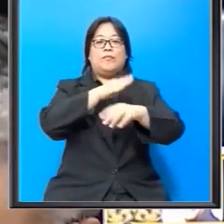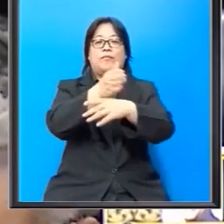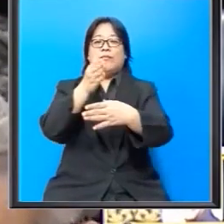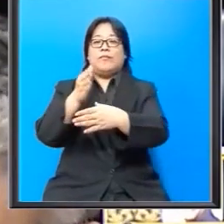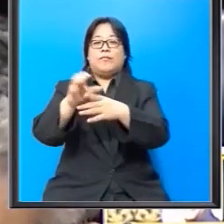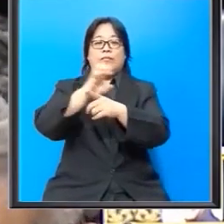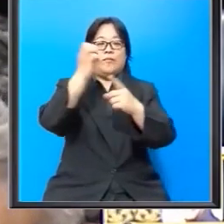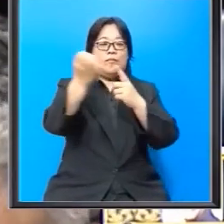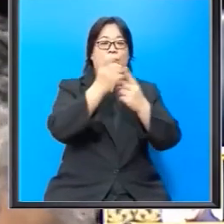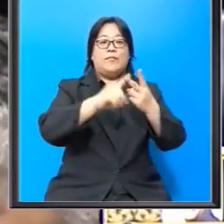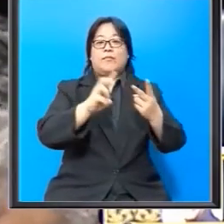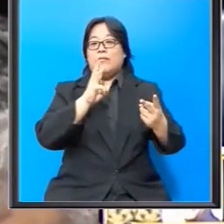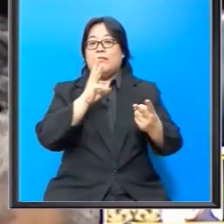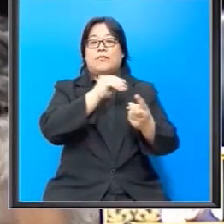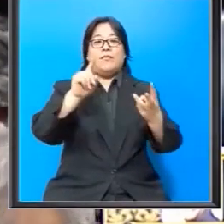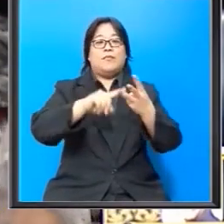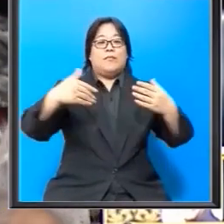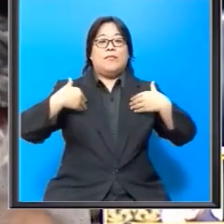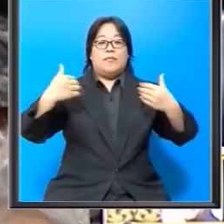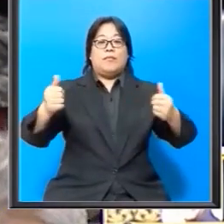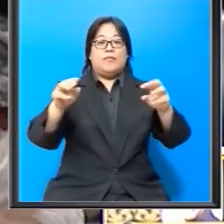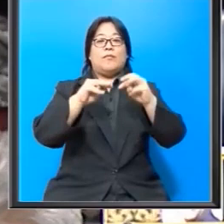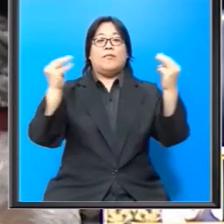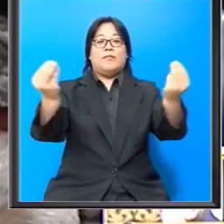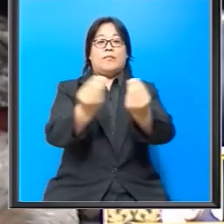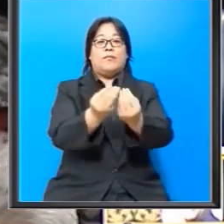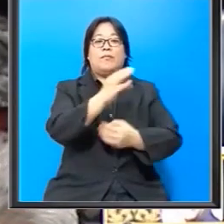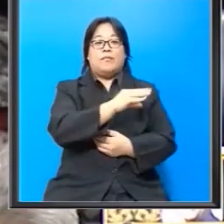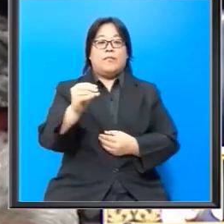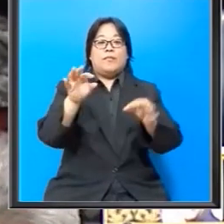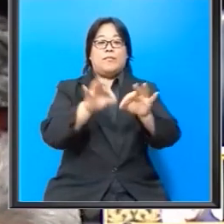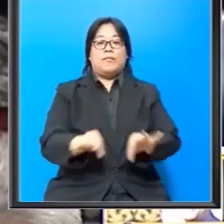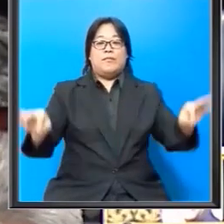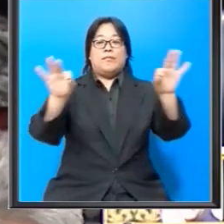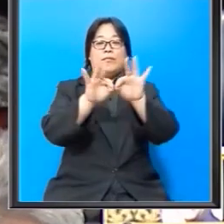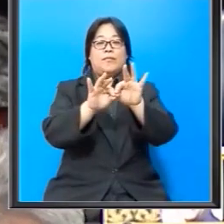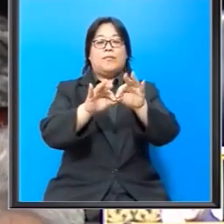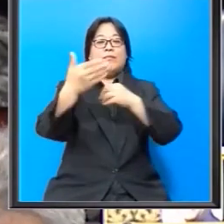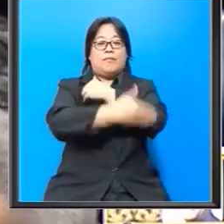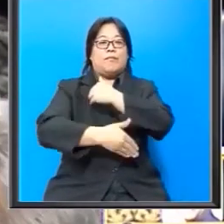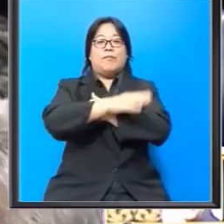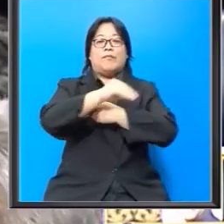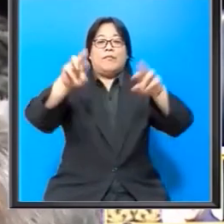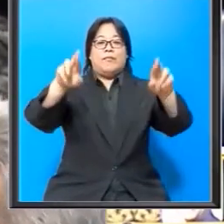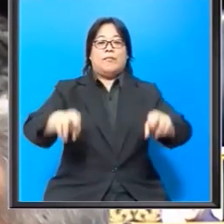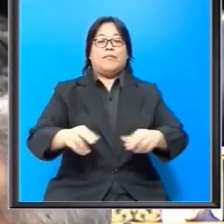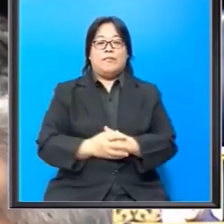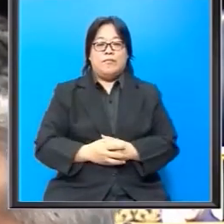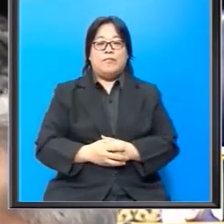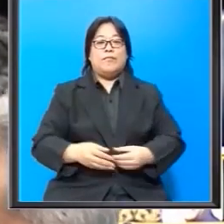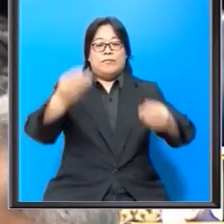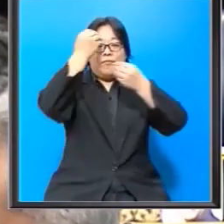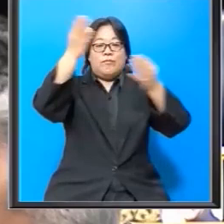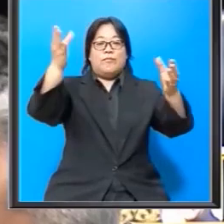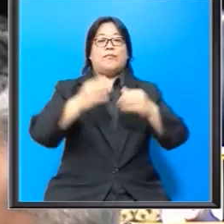sekitar sumber air dan kesehatan masyarakat dan penting elah kepentingan negara dan rakyat untuk